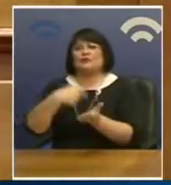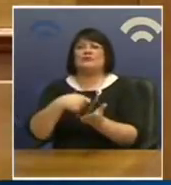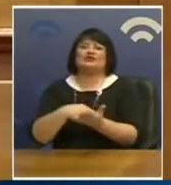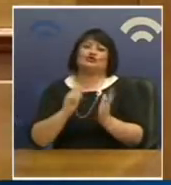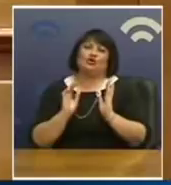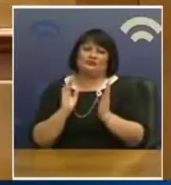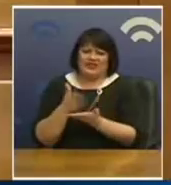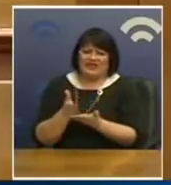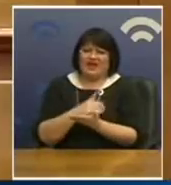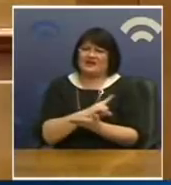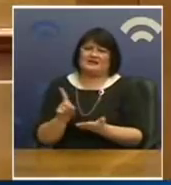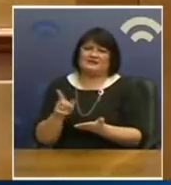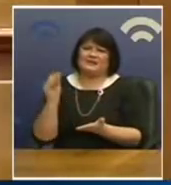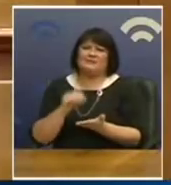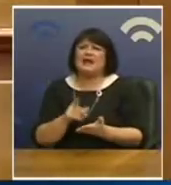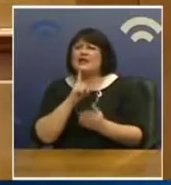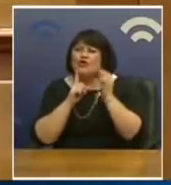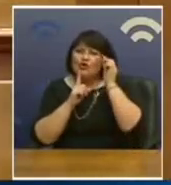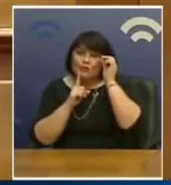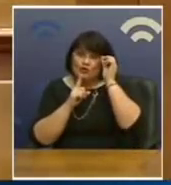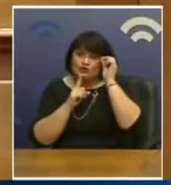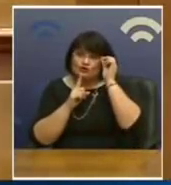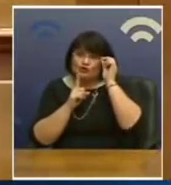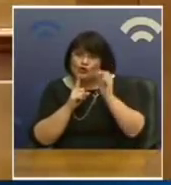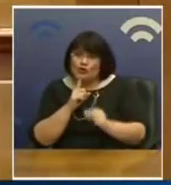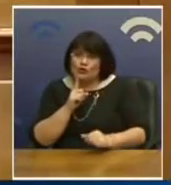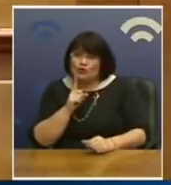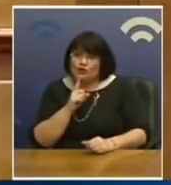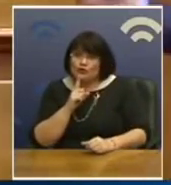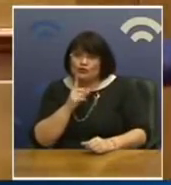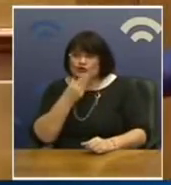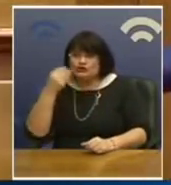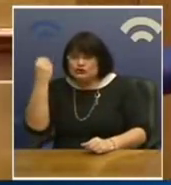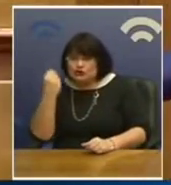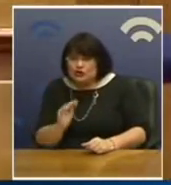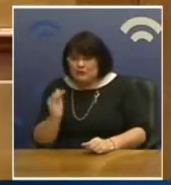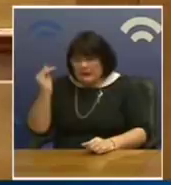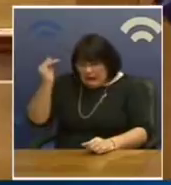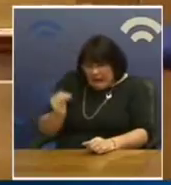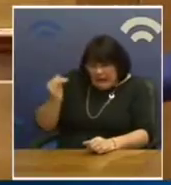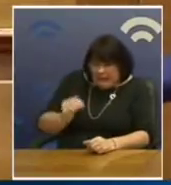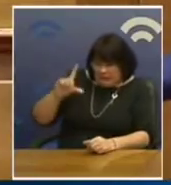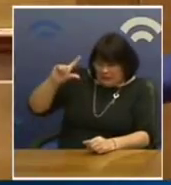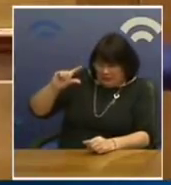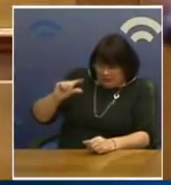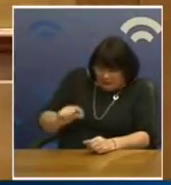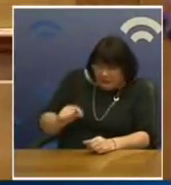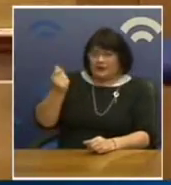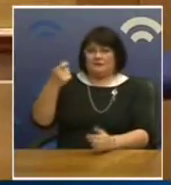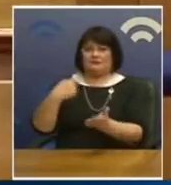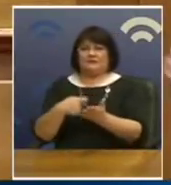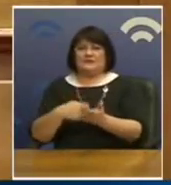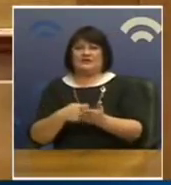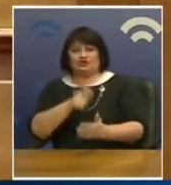να μην επαναληφθεί ποτέ ξανά αυτό το όνειδος του υποκατώτατου μισθού που είναι δικό σας όνειδος. Εσείς